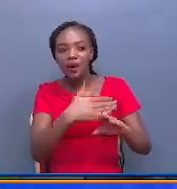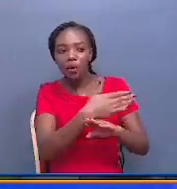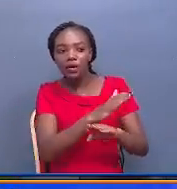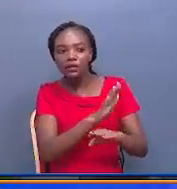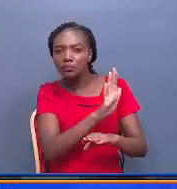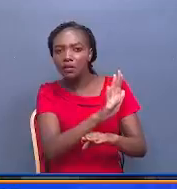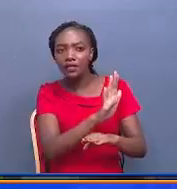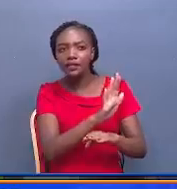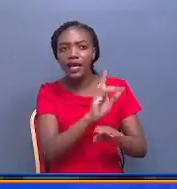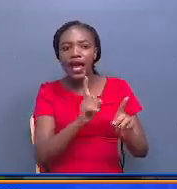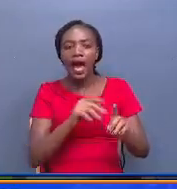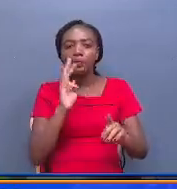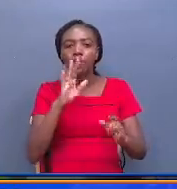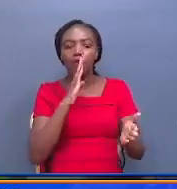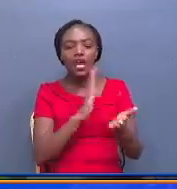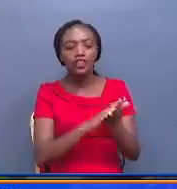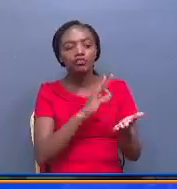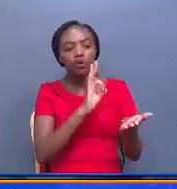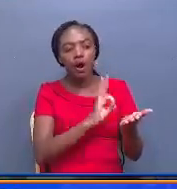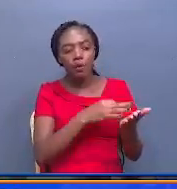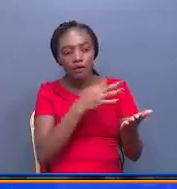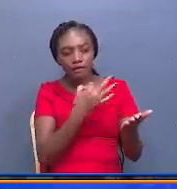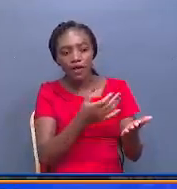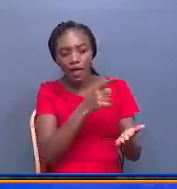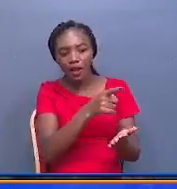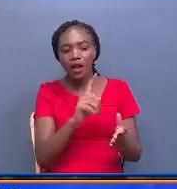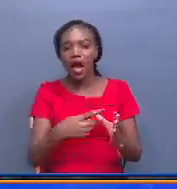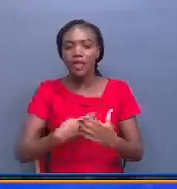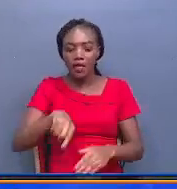yake, na tutamumalizia hatutamumalizia?